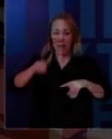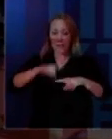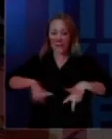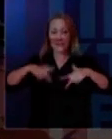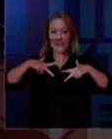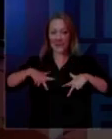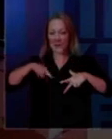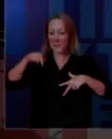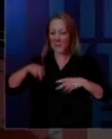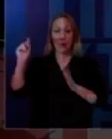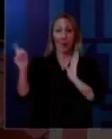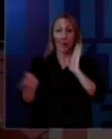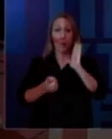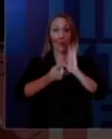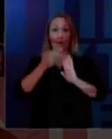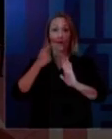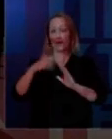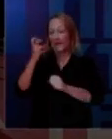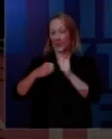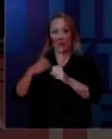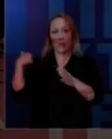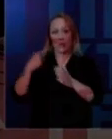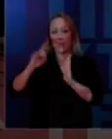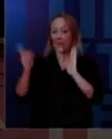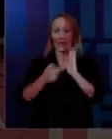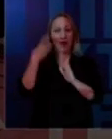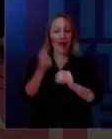κυβερνήσεις, τουλάχιστον τα τελευταία 20 χρόνια.